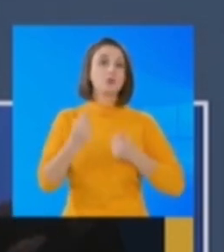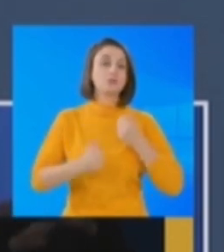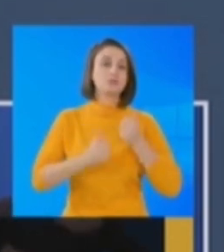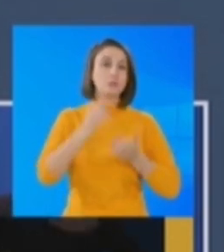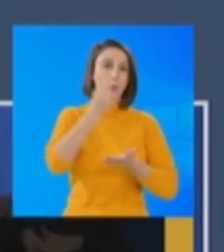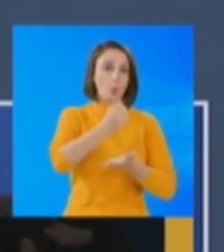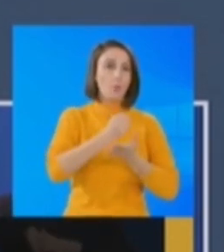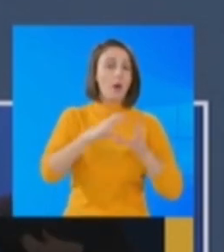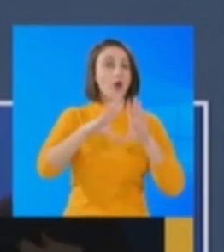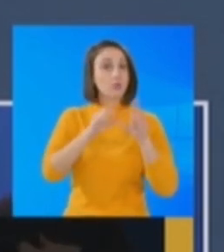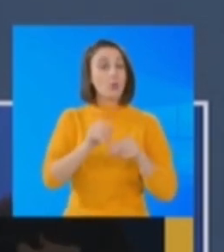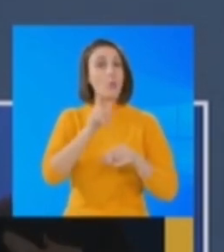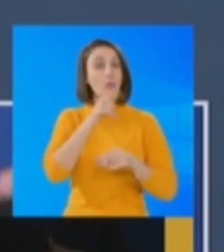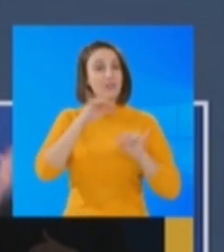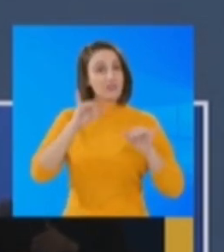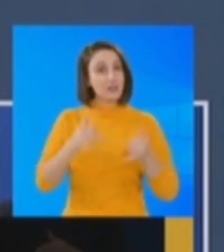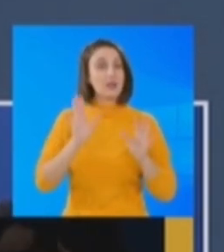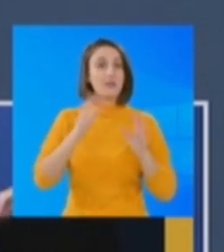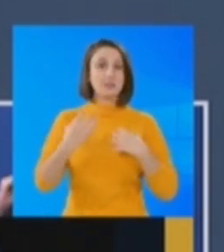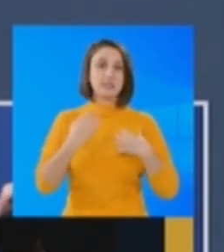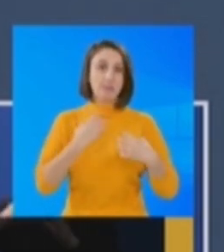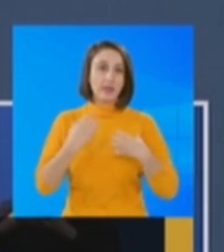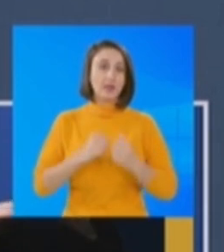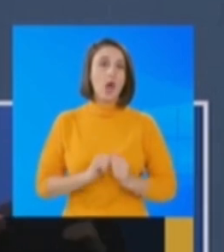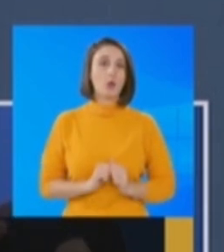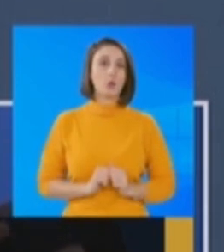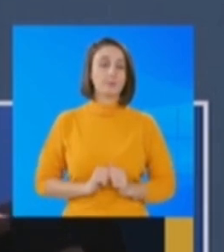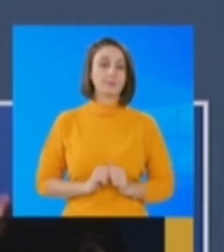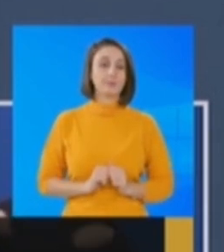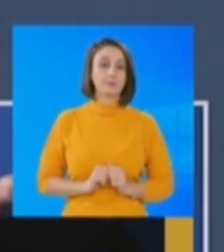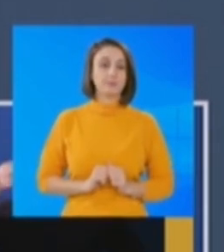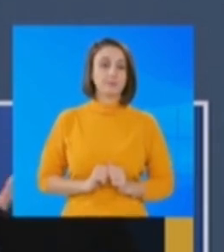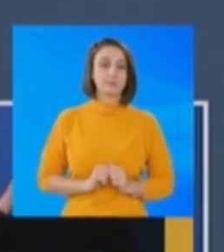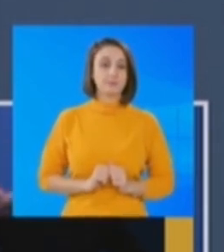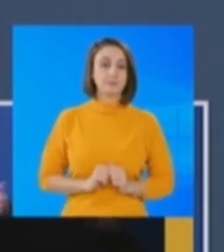Cupei României. Este un eveniment în care vom avea spectatori.